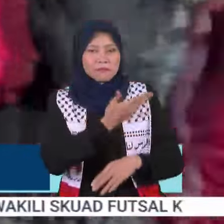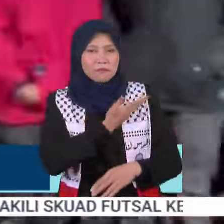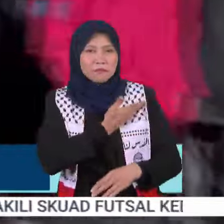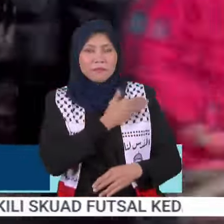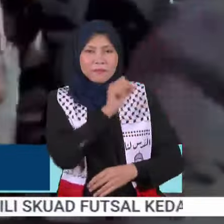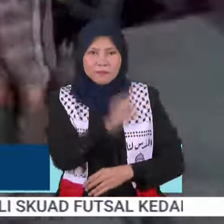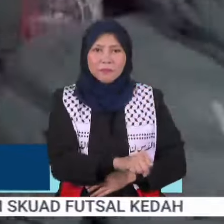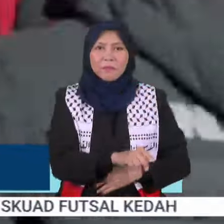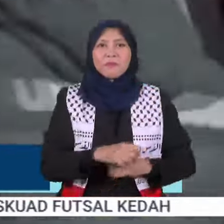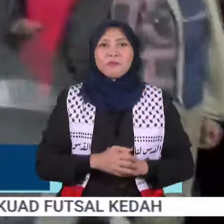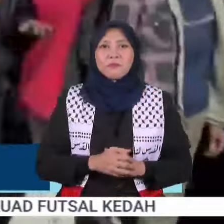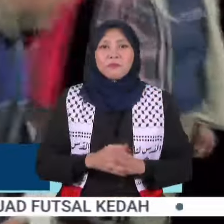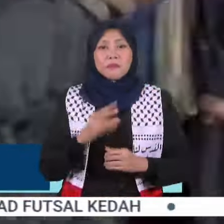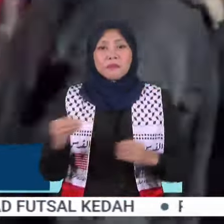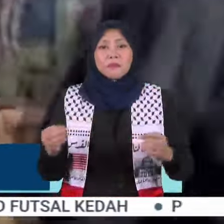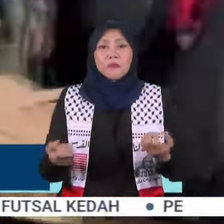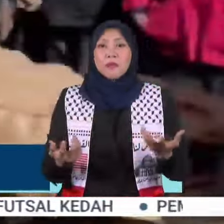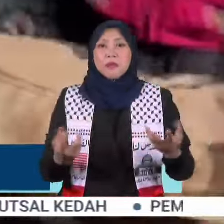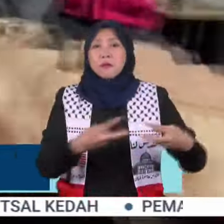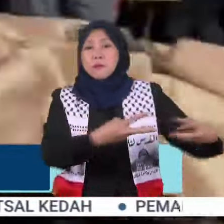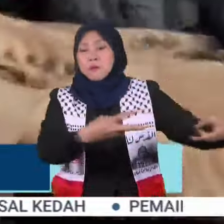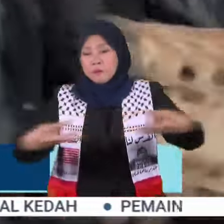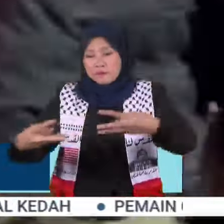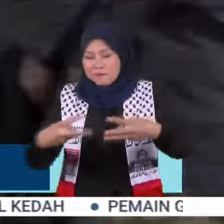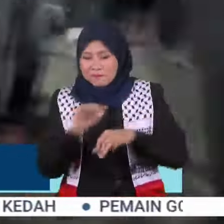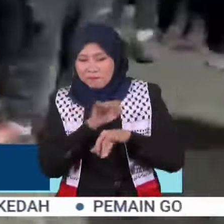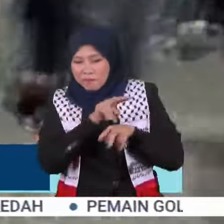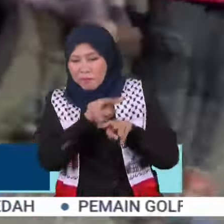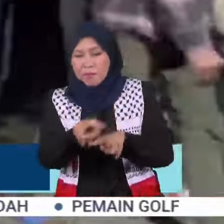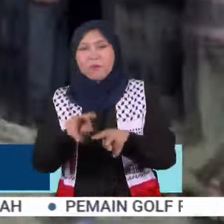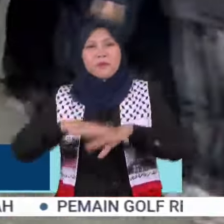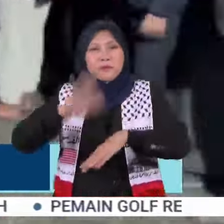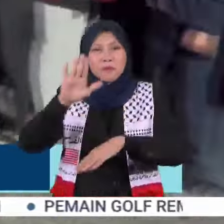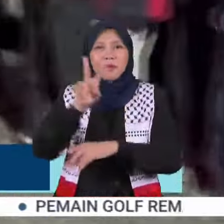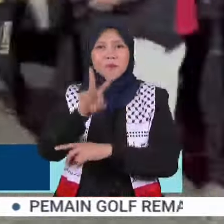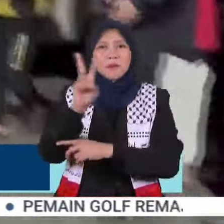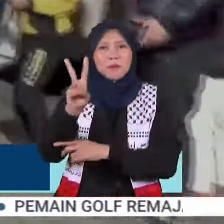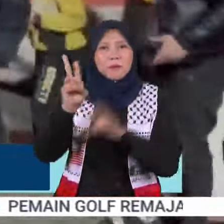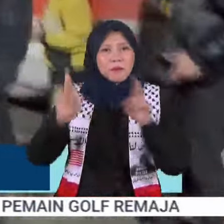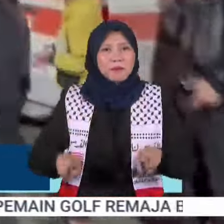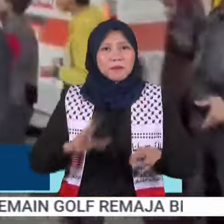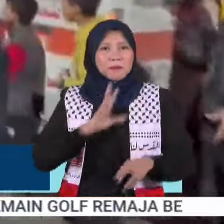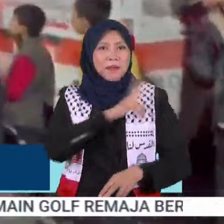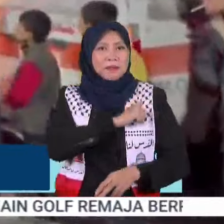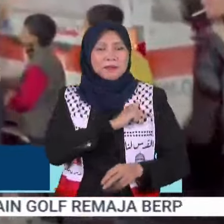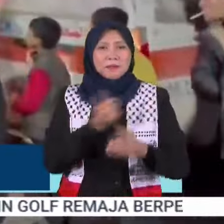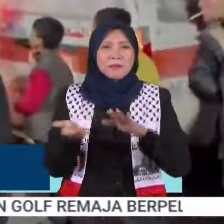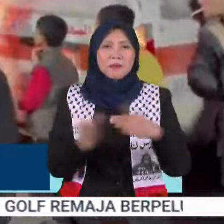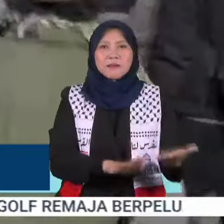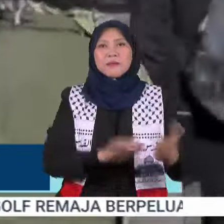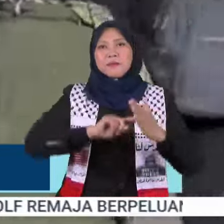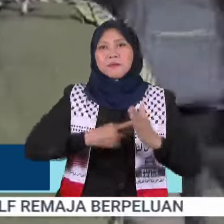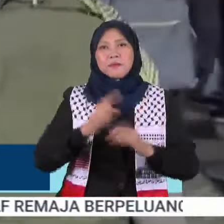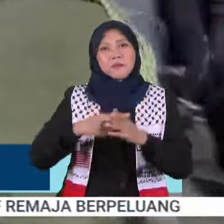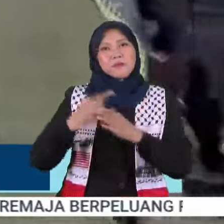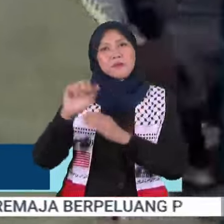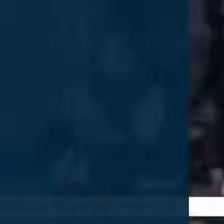Gaza. Pertempuran turut tercetus di beberapa wilayah Palestin menyaksikan lebih 26,000 rakyat Palestin maut sejak Oktober tahun